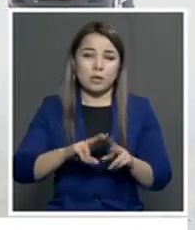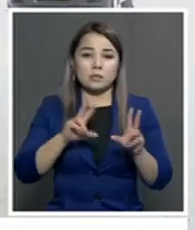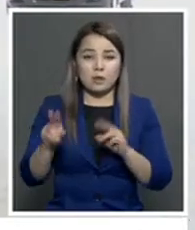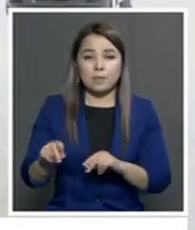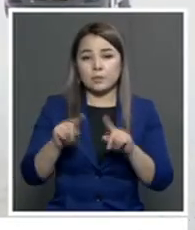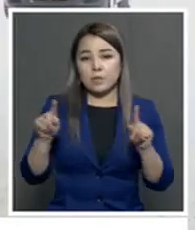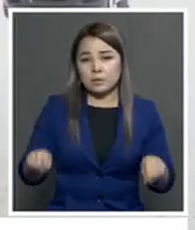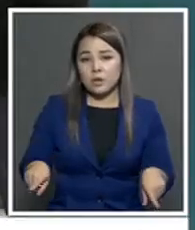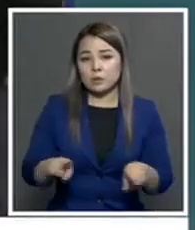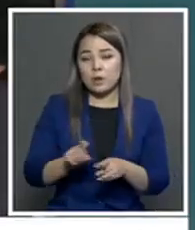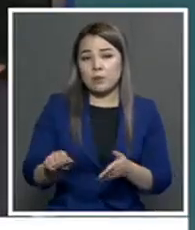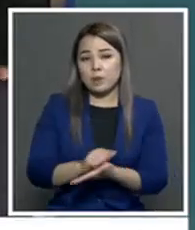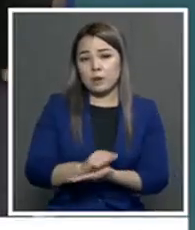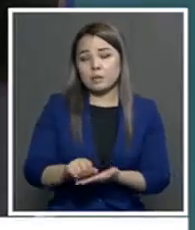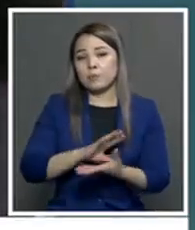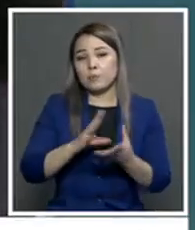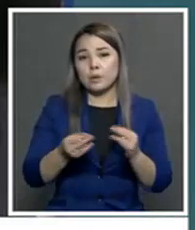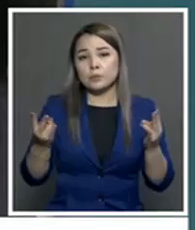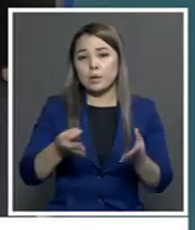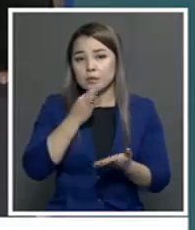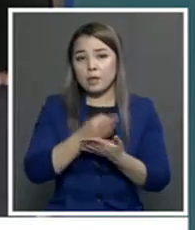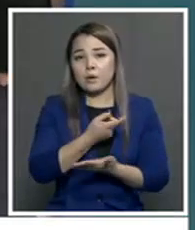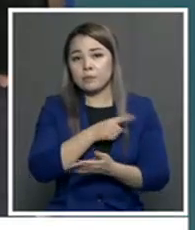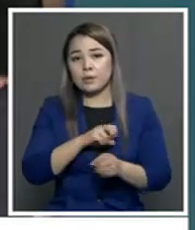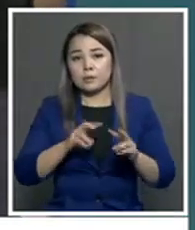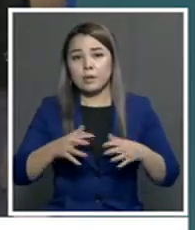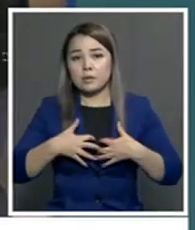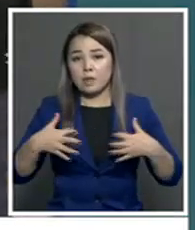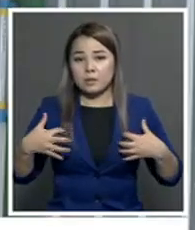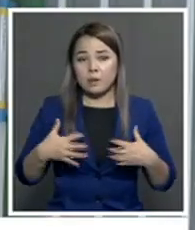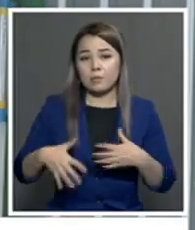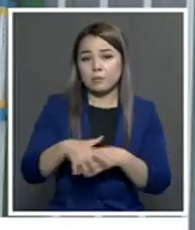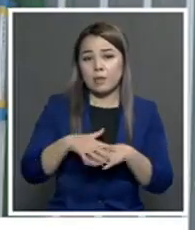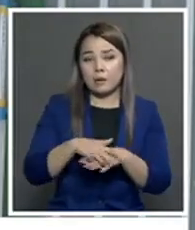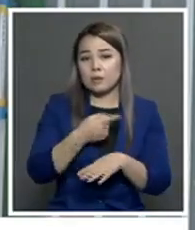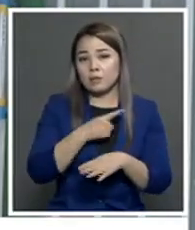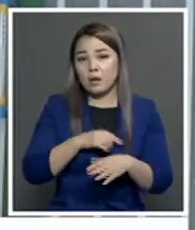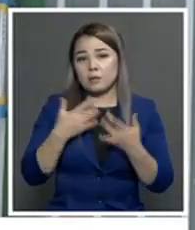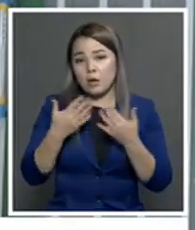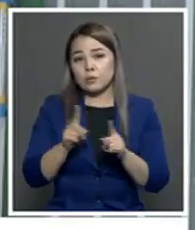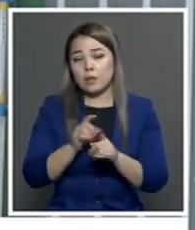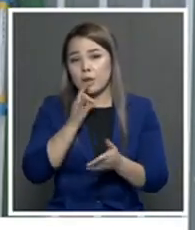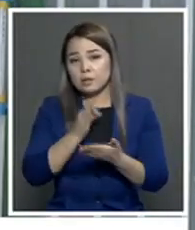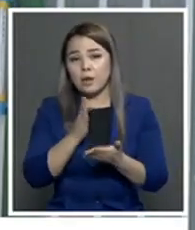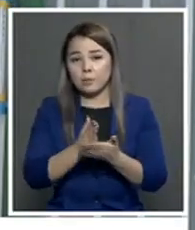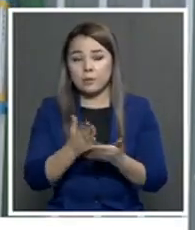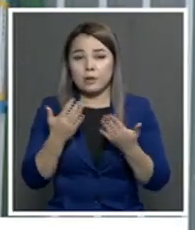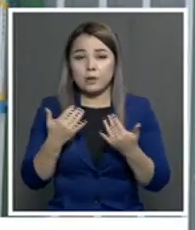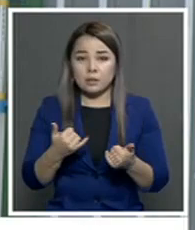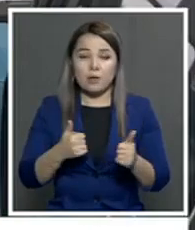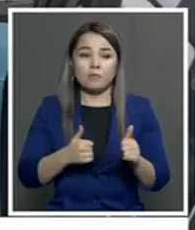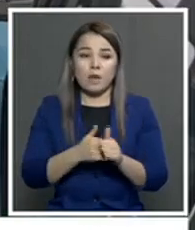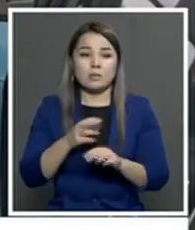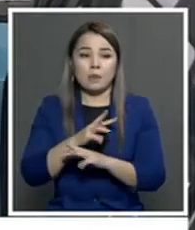кепілдіктер туралы құжаттарды қажет етеді. Сондай-ақ ветеринарлық санитарлық талаптарды дәлелдеу де уақыт алады. Вице-министрдің айтуынша, одақ аясындағы